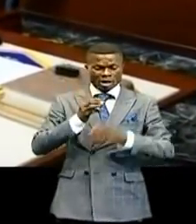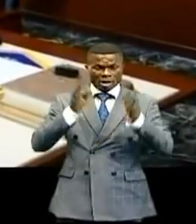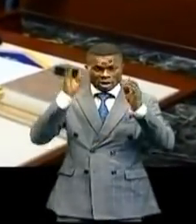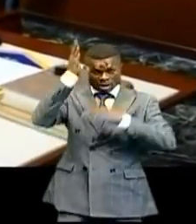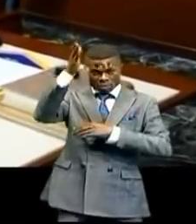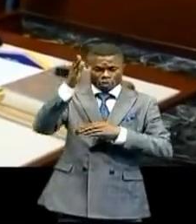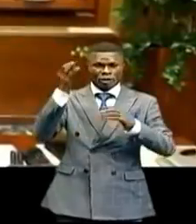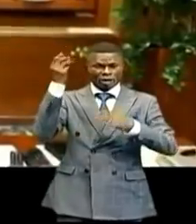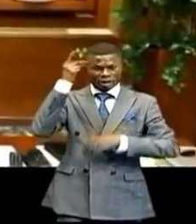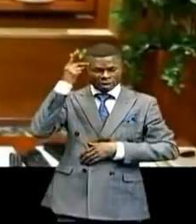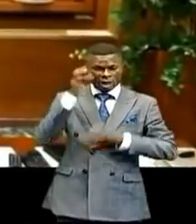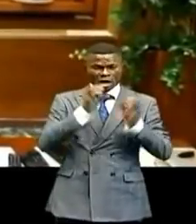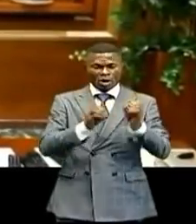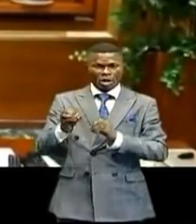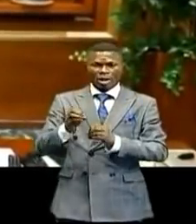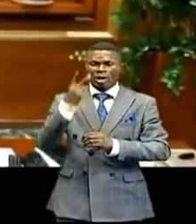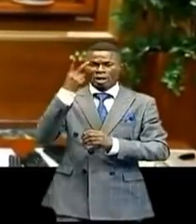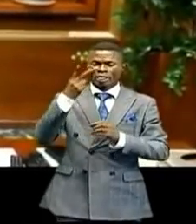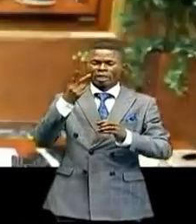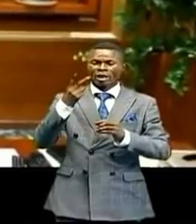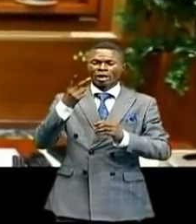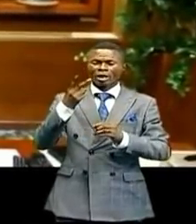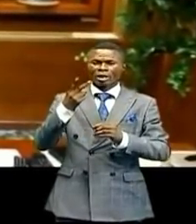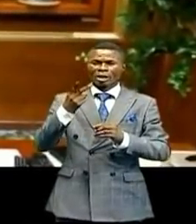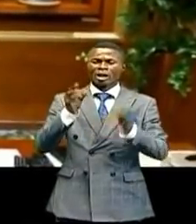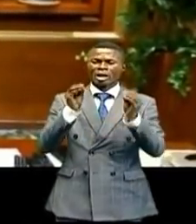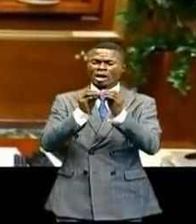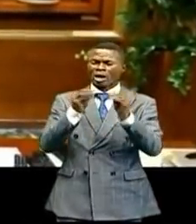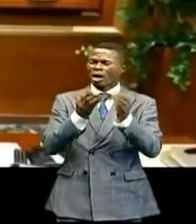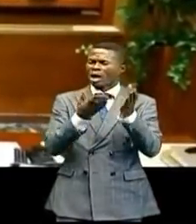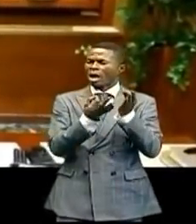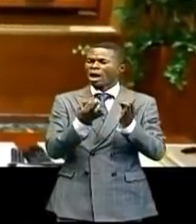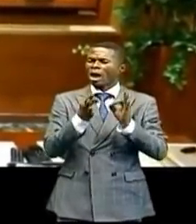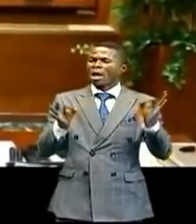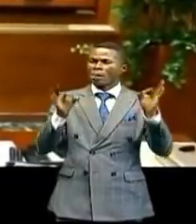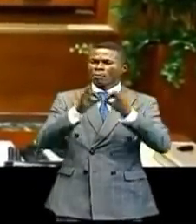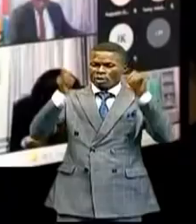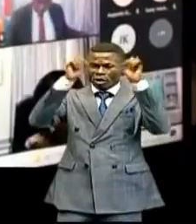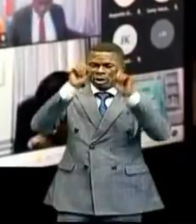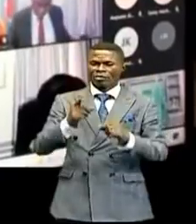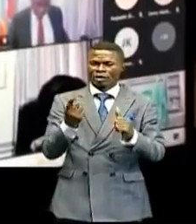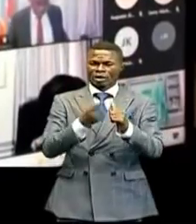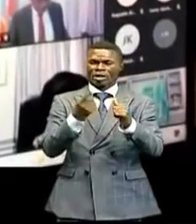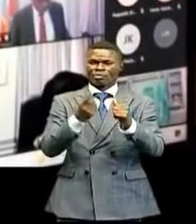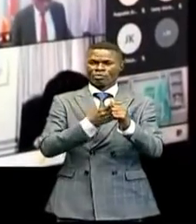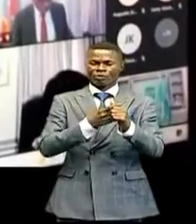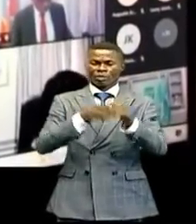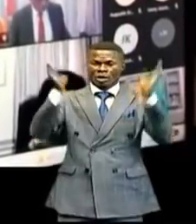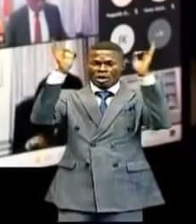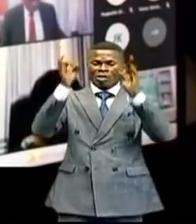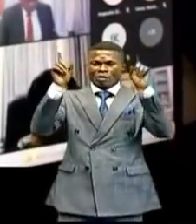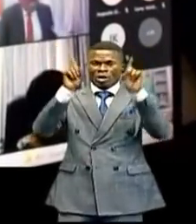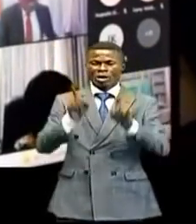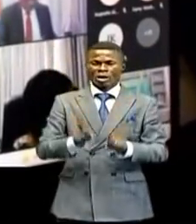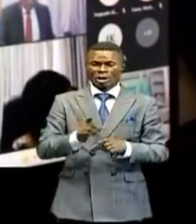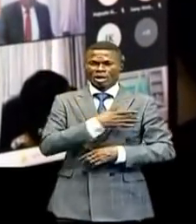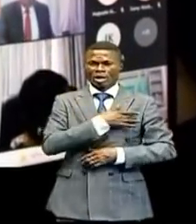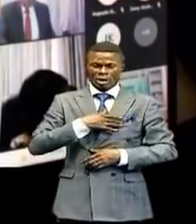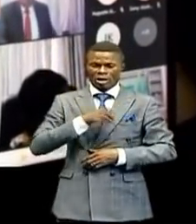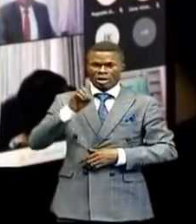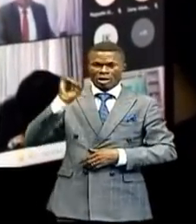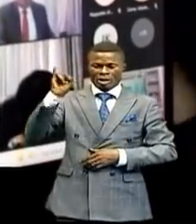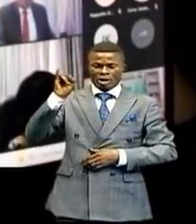prochaine à Kinshasa de deux grandes rencontres africaines. Il s'agit d'abord du forum africain dénommé